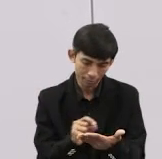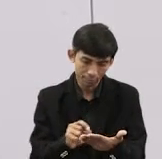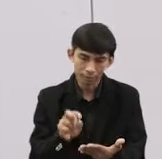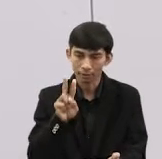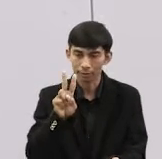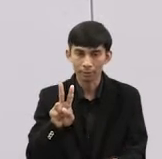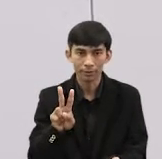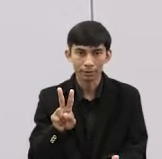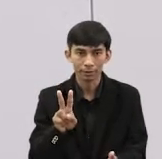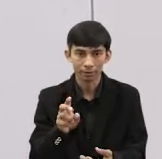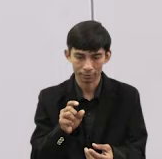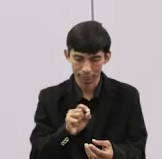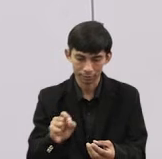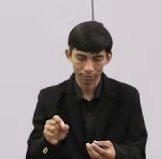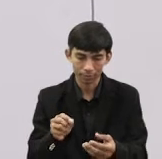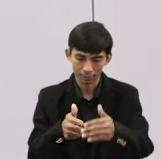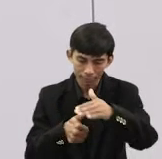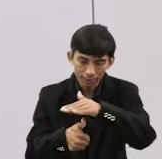lấy lịch bầy